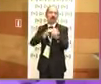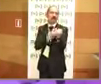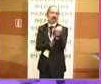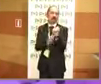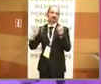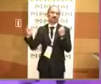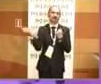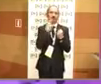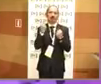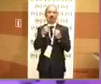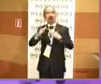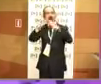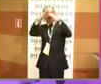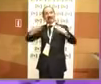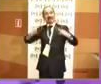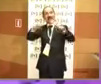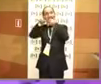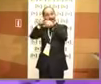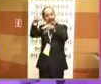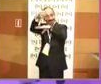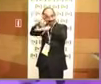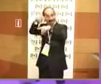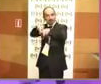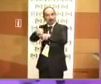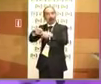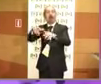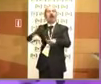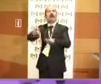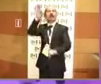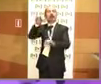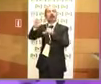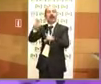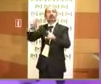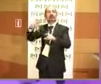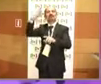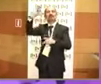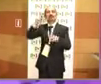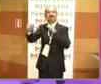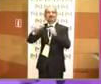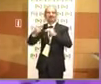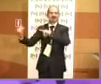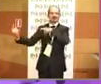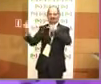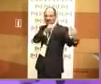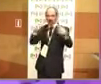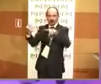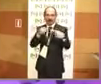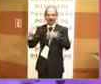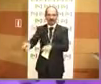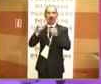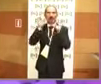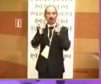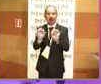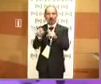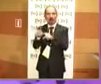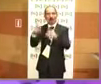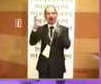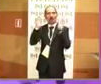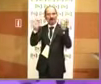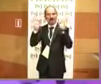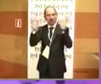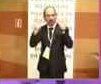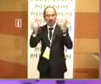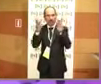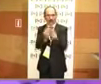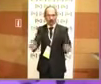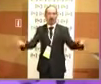c'è non i vertici ma un elettorato dei 5 Stelle che invece è un coacervo di contraddizione, è anch'esso pericoloso,